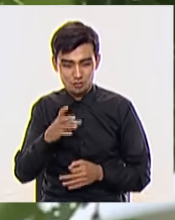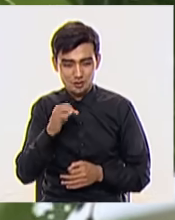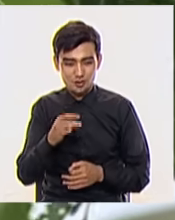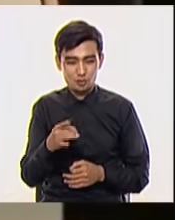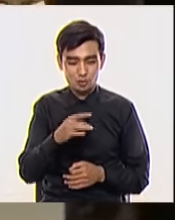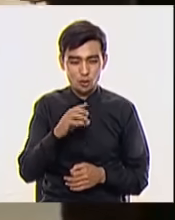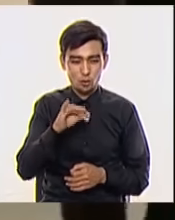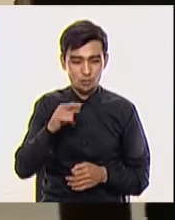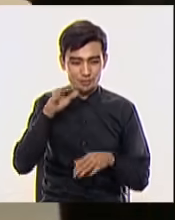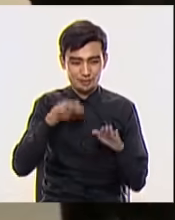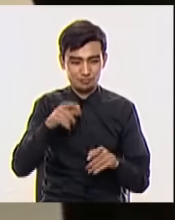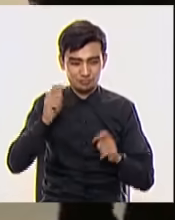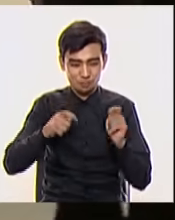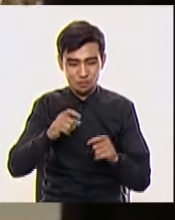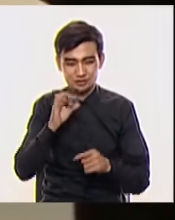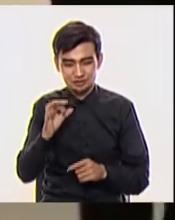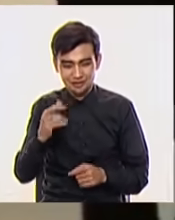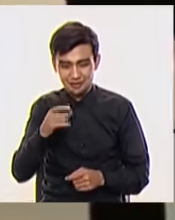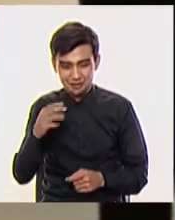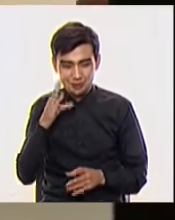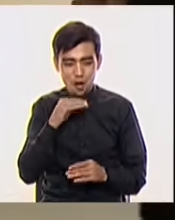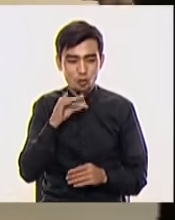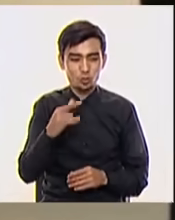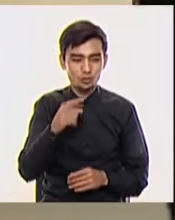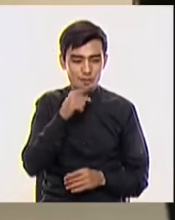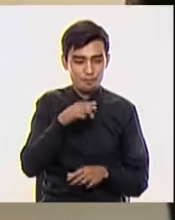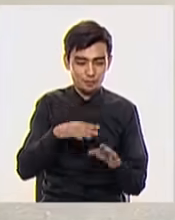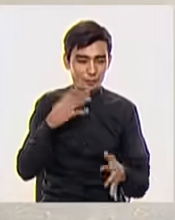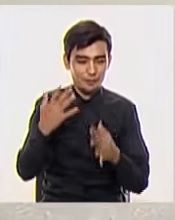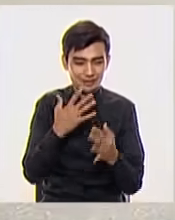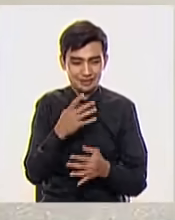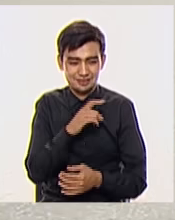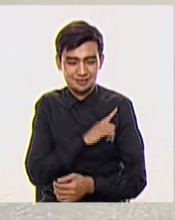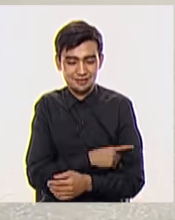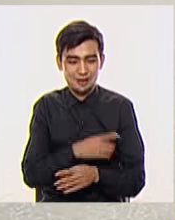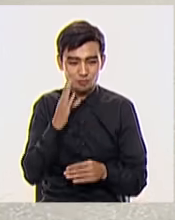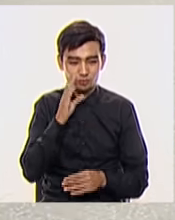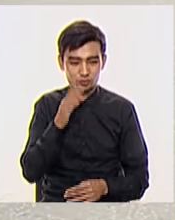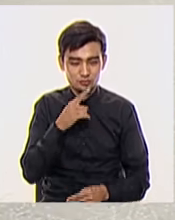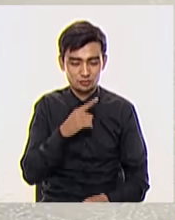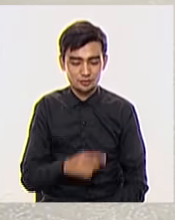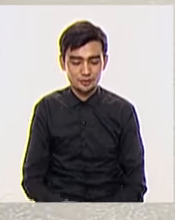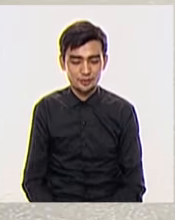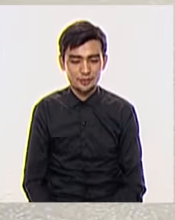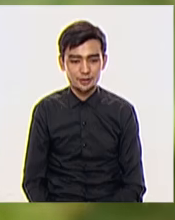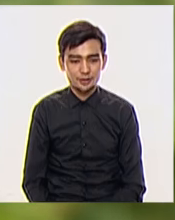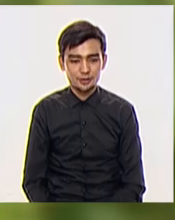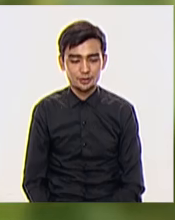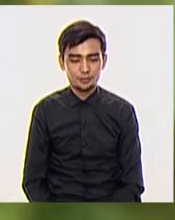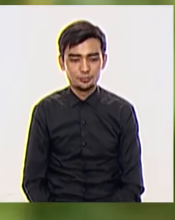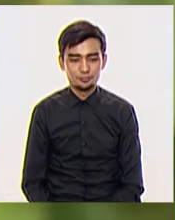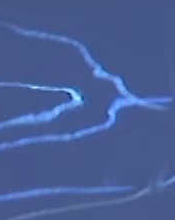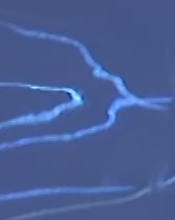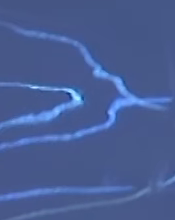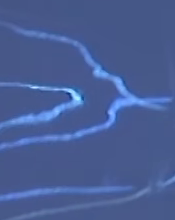батысында бұршақ аралас жауын күтілсе, оңтүстік аймақтарда әлі де жел күшейіп, шаңды дауыл соғады деп отыр. Жанар Қожанова, Жомарт Құдайбергенов,